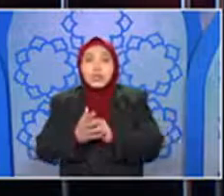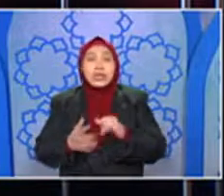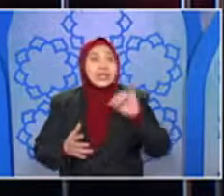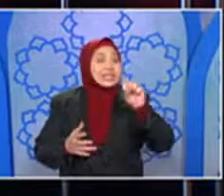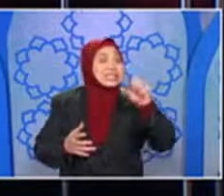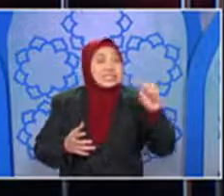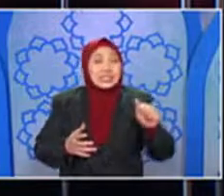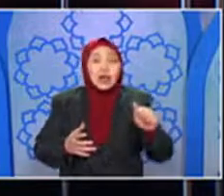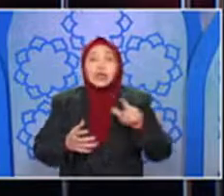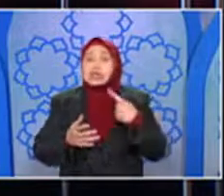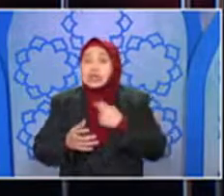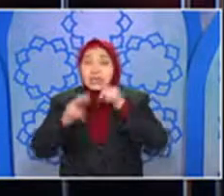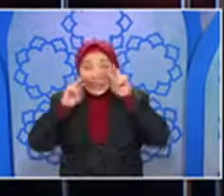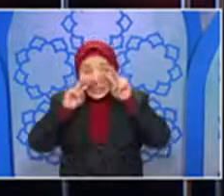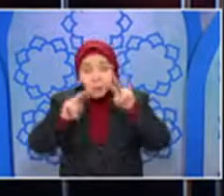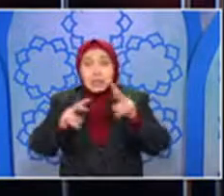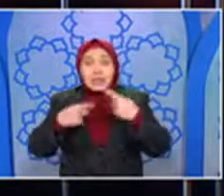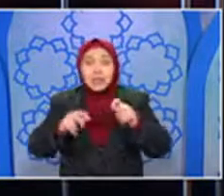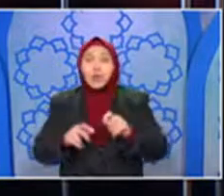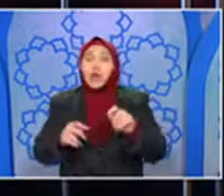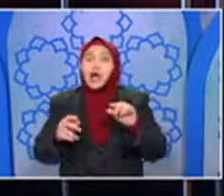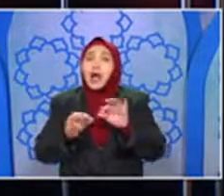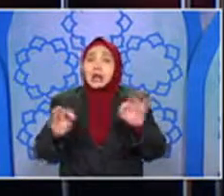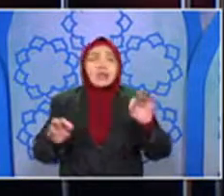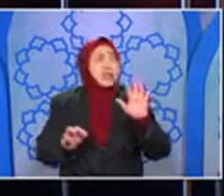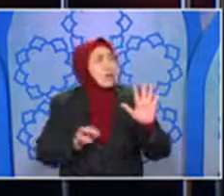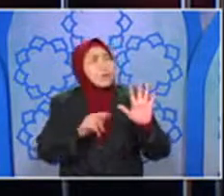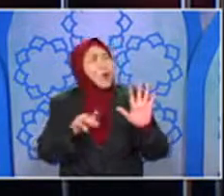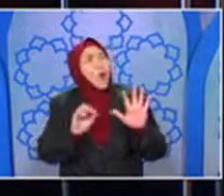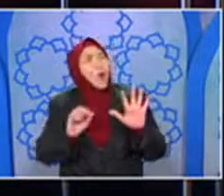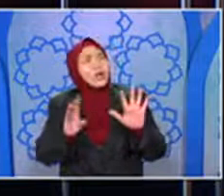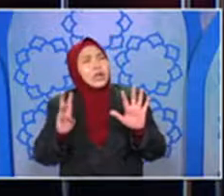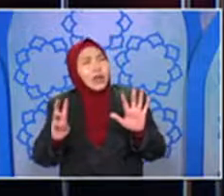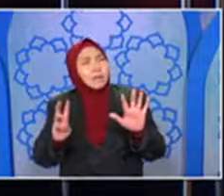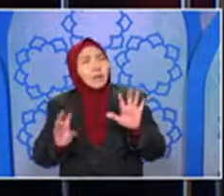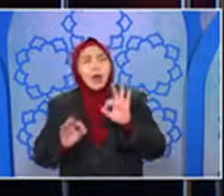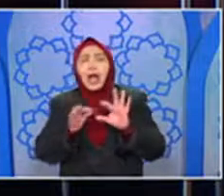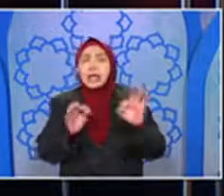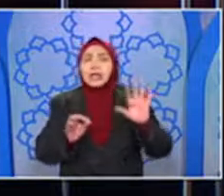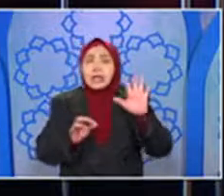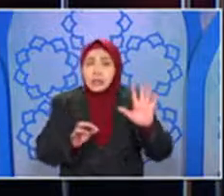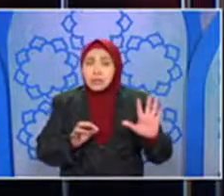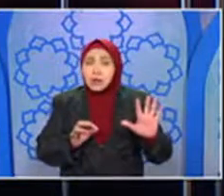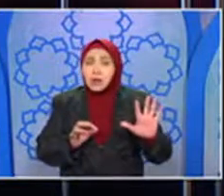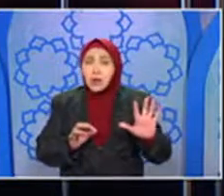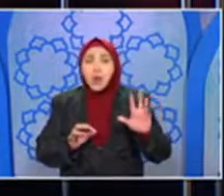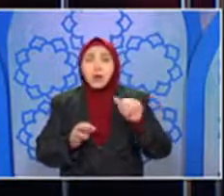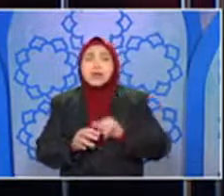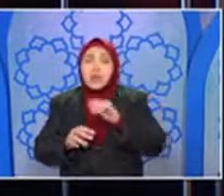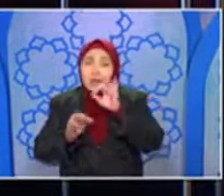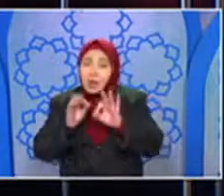ke-6. Cuma kita lihat ayat ke-5 dan ayat ke-6. Pangkal ayat ke-5, wa id qala Musa